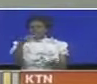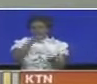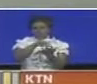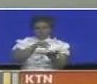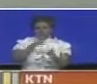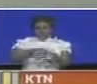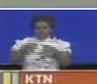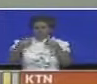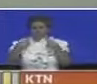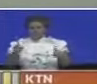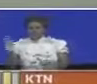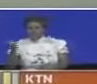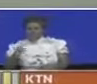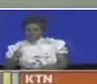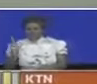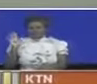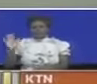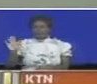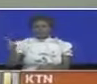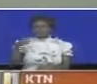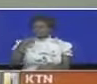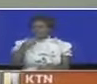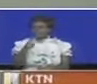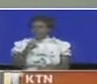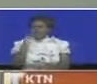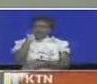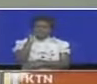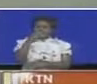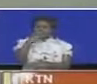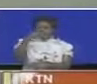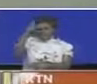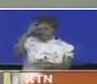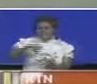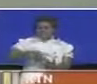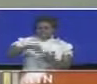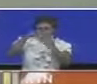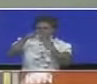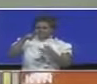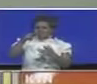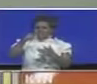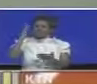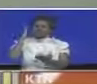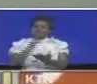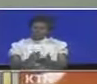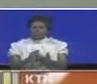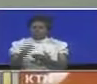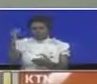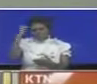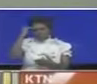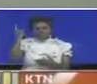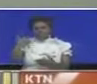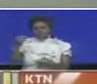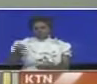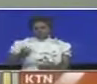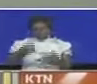hayo, Waziri wa Elimu Jacob Kaimenyi ametoa wito kwa wazazi haswa wanaokatiza masomo ya wanao wa kike